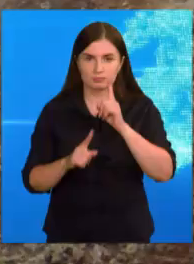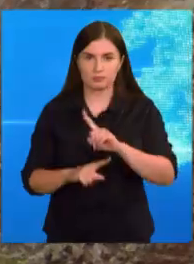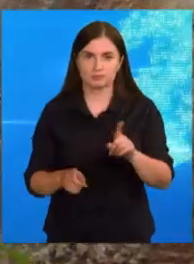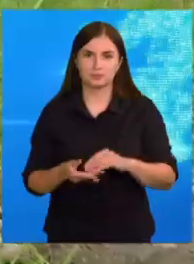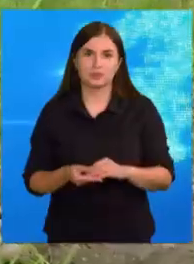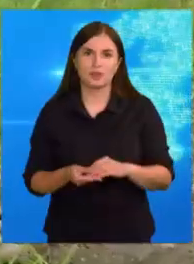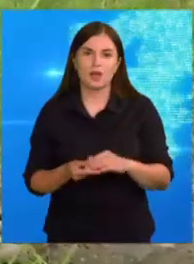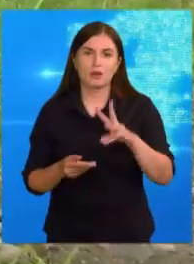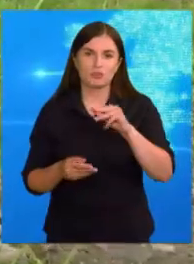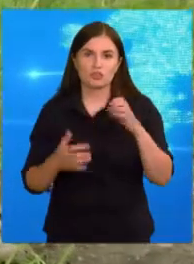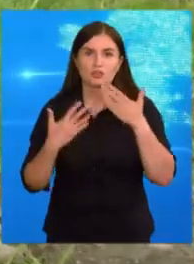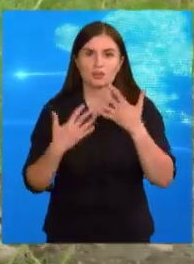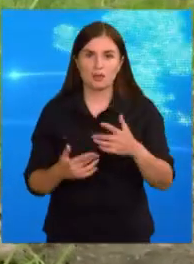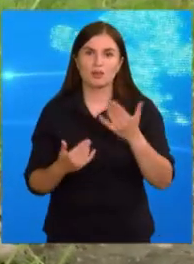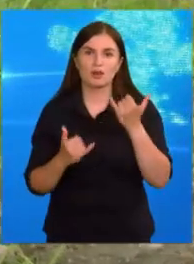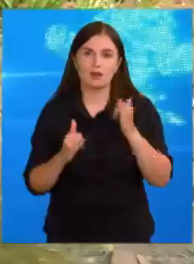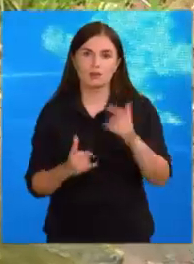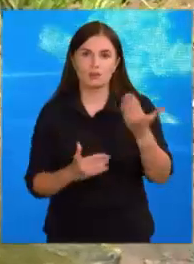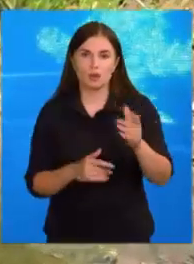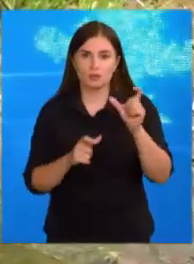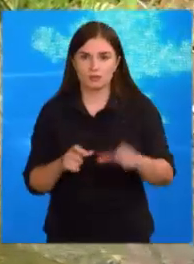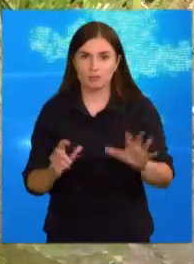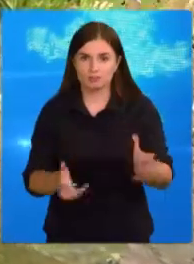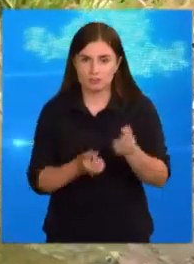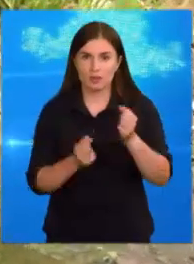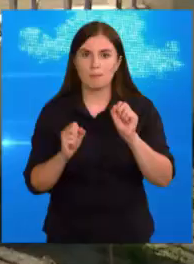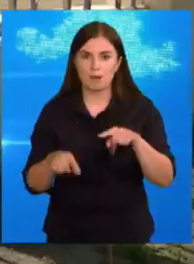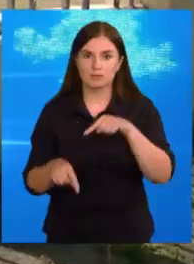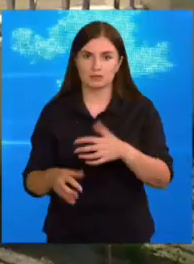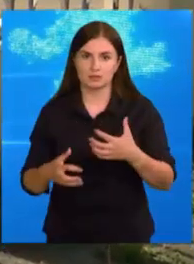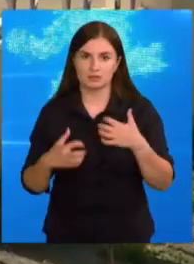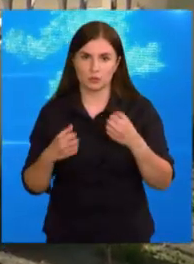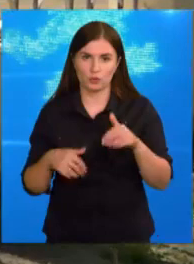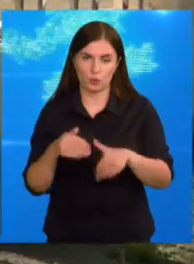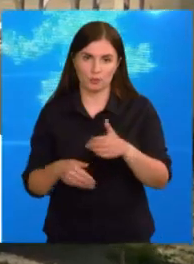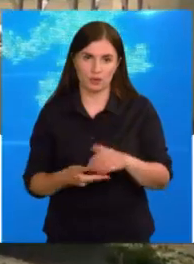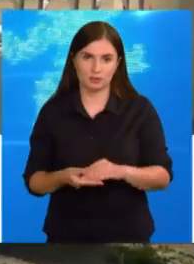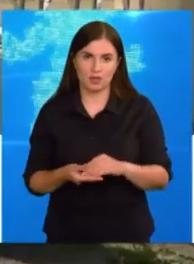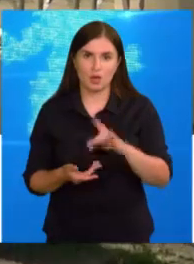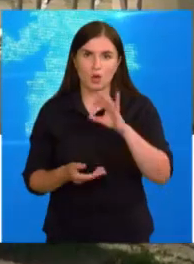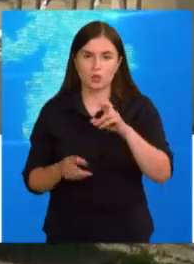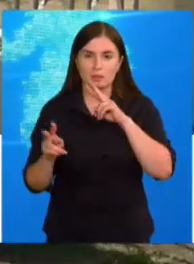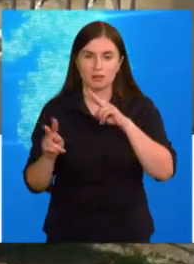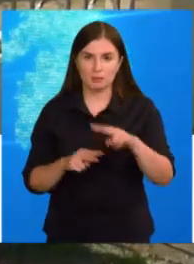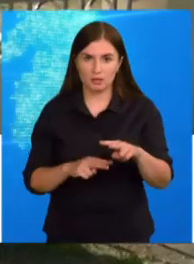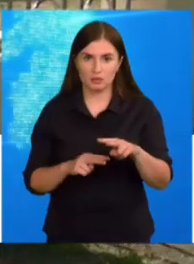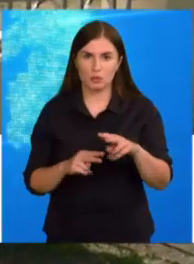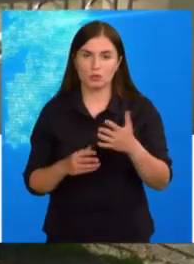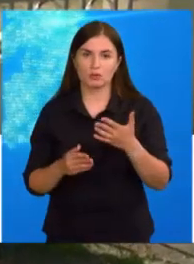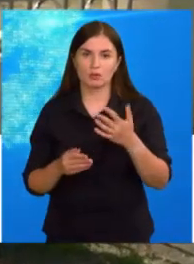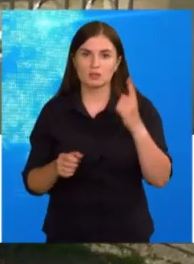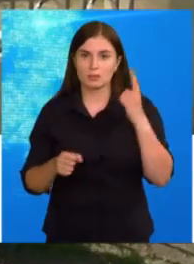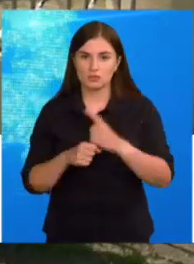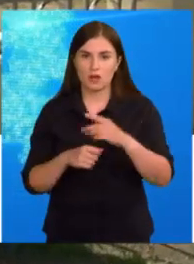Требования МЧС ради блага самих людей. Купаться здесь опасно для здоровья. Роспотребнадзор категорически круглый год здесь берет воду на